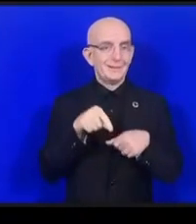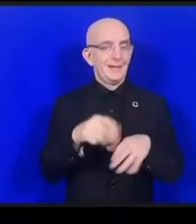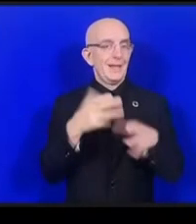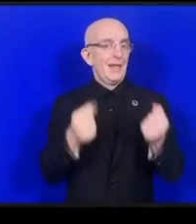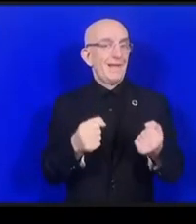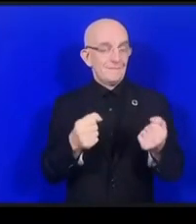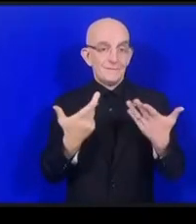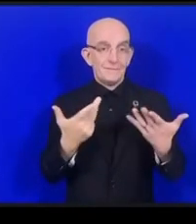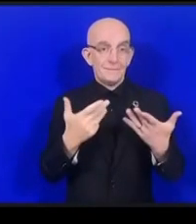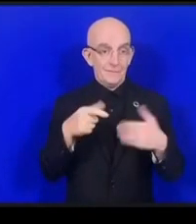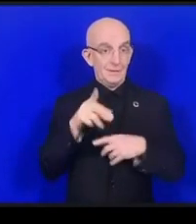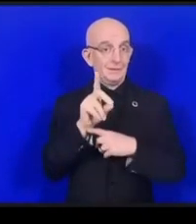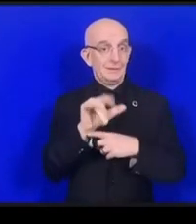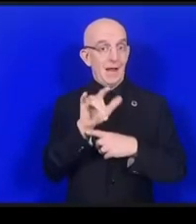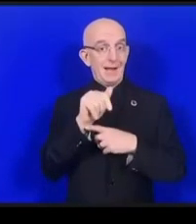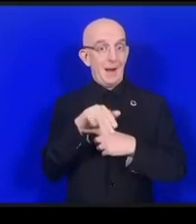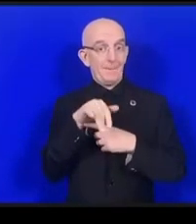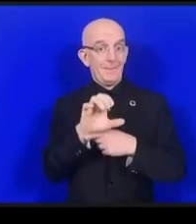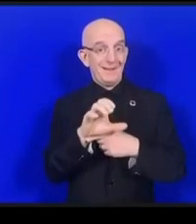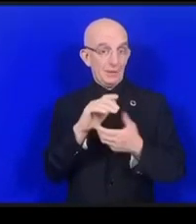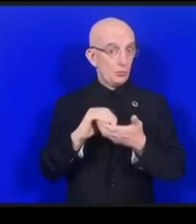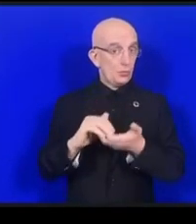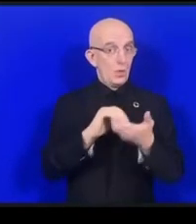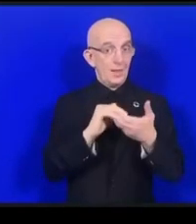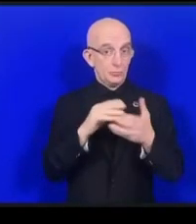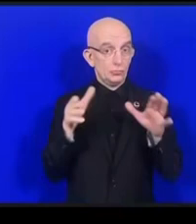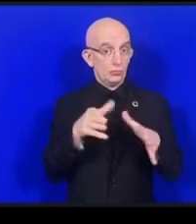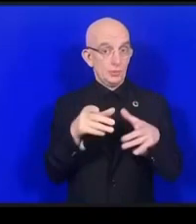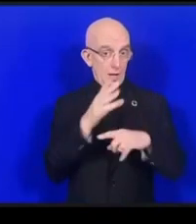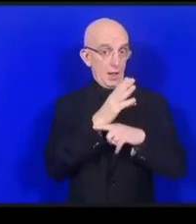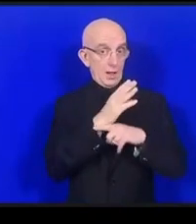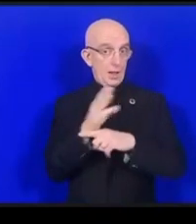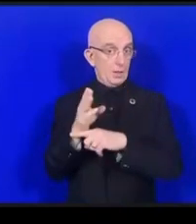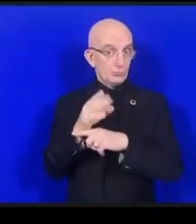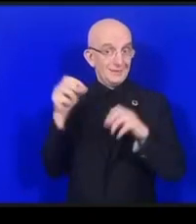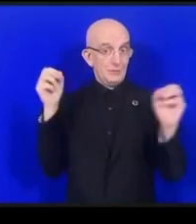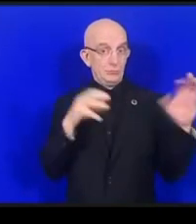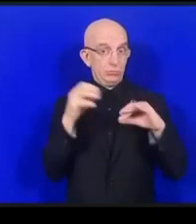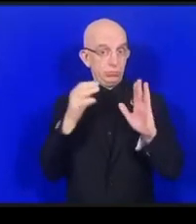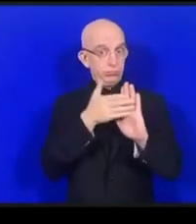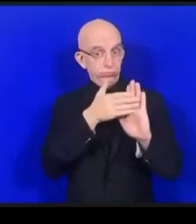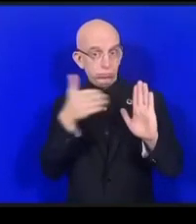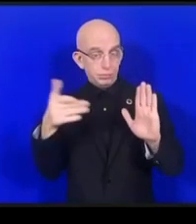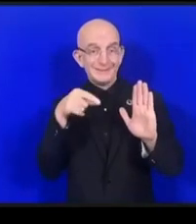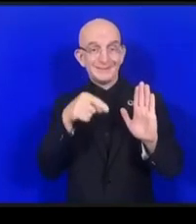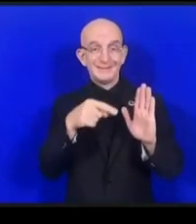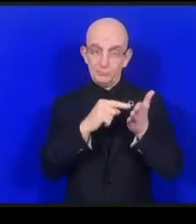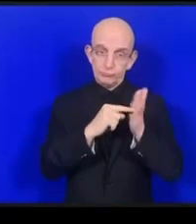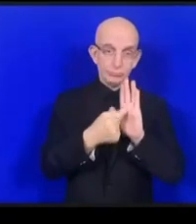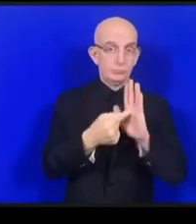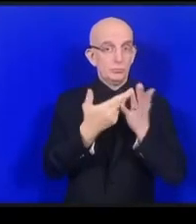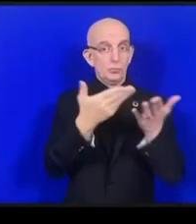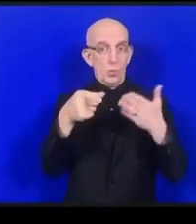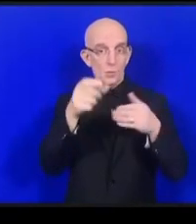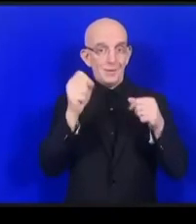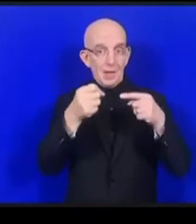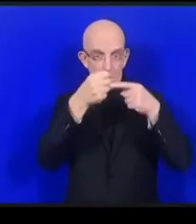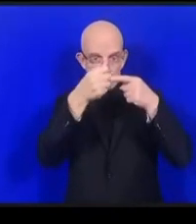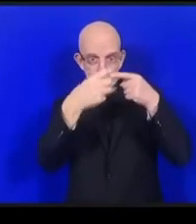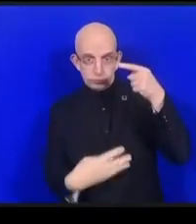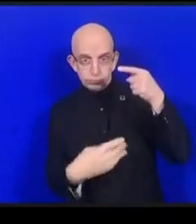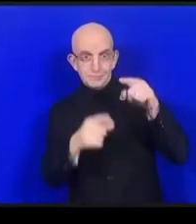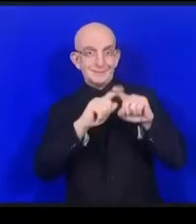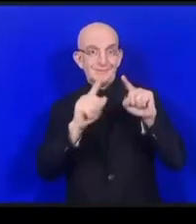федерация ассоциации библиотек может быть он скажет несколько слов в конце и я вижу ещё один